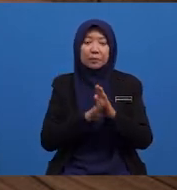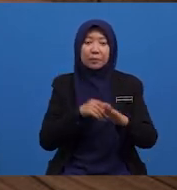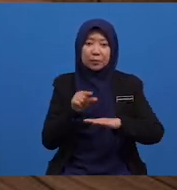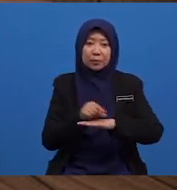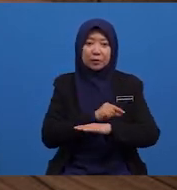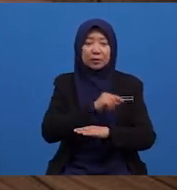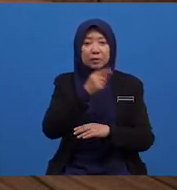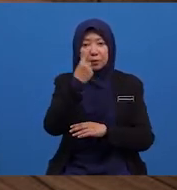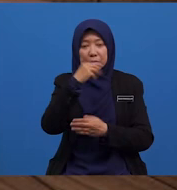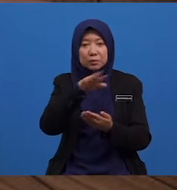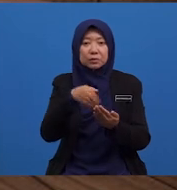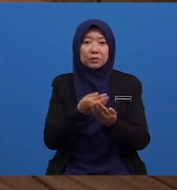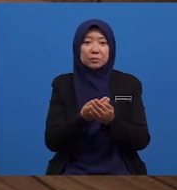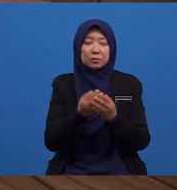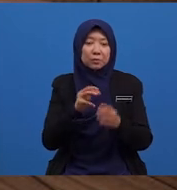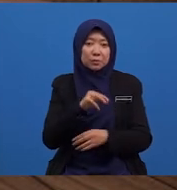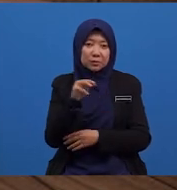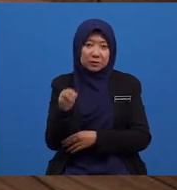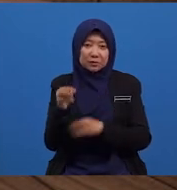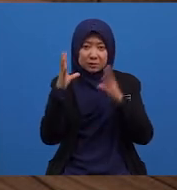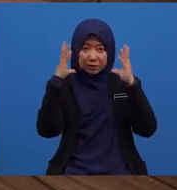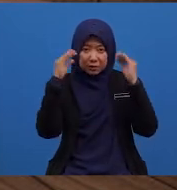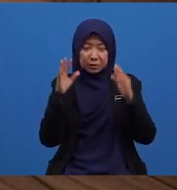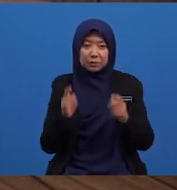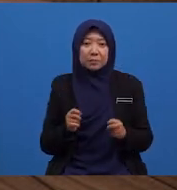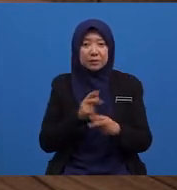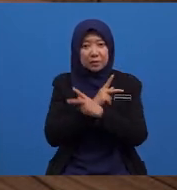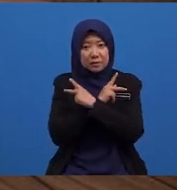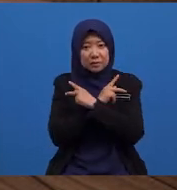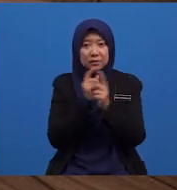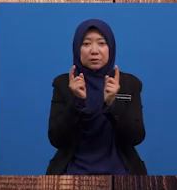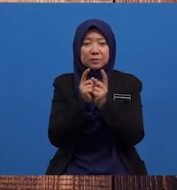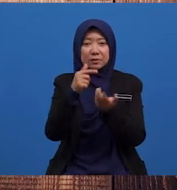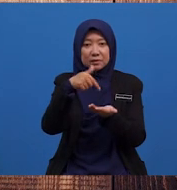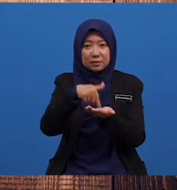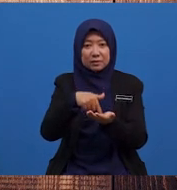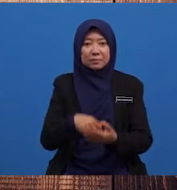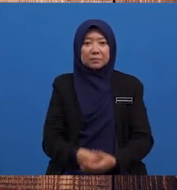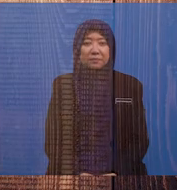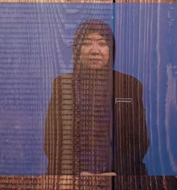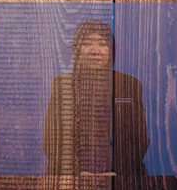kepada semua murid cikgu. Terima kasih dan jumpa lagi.